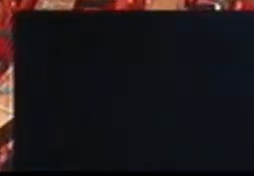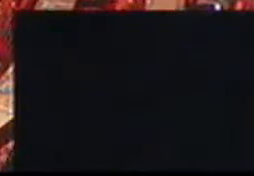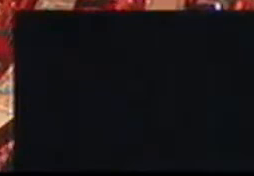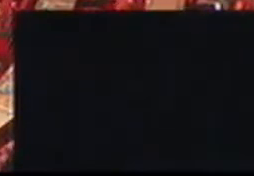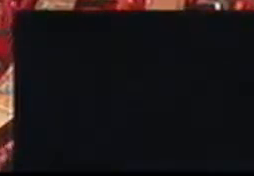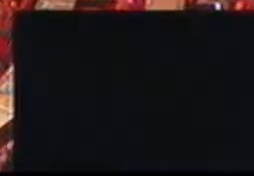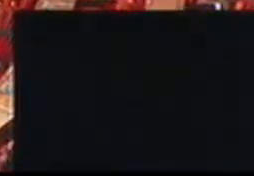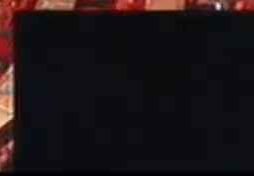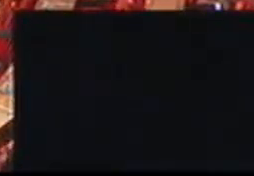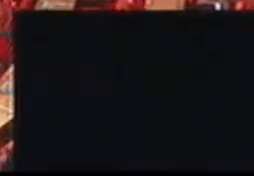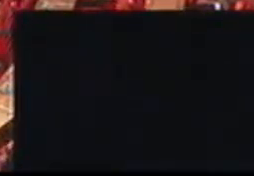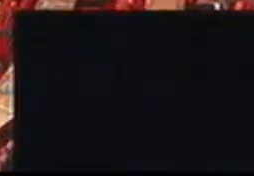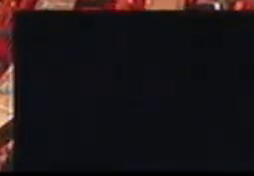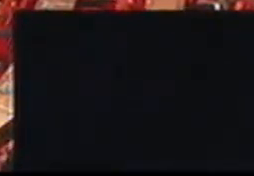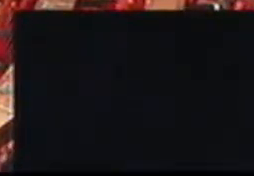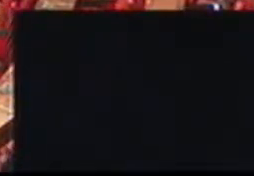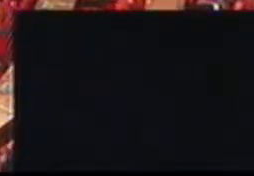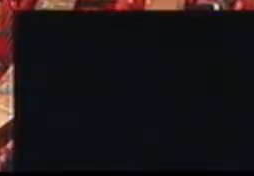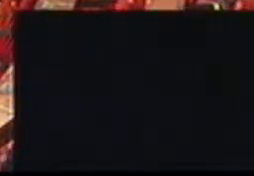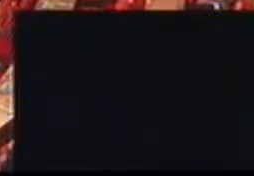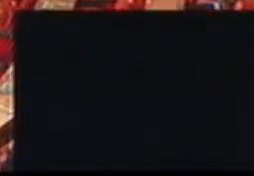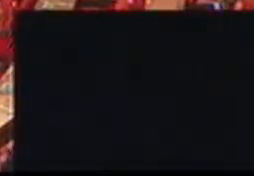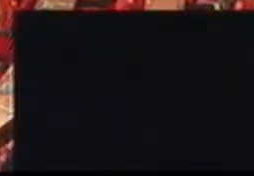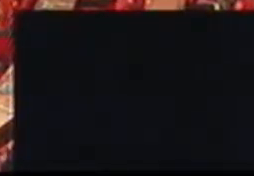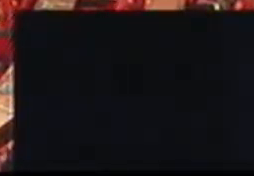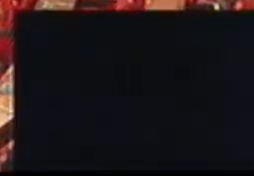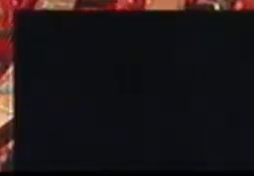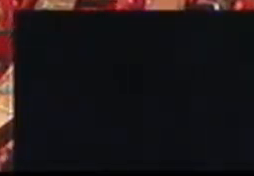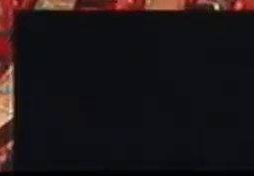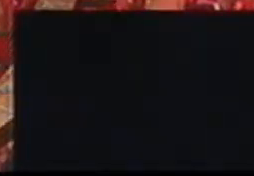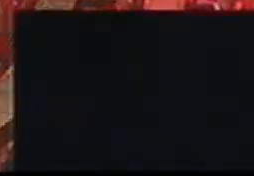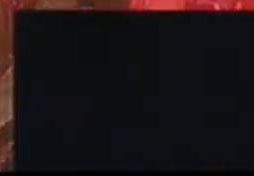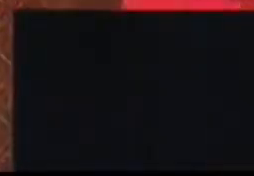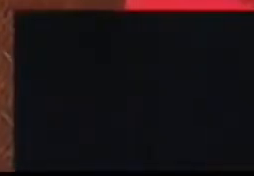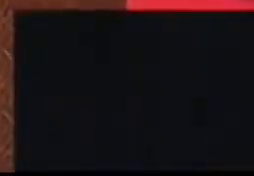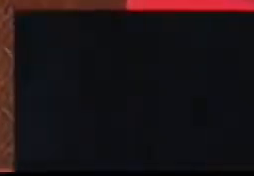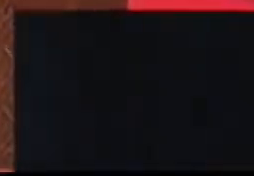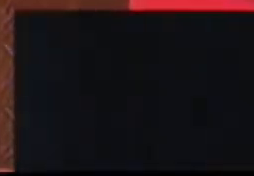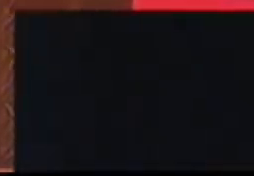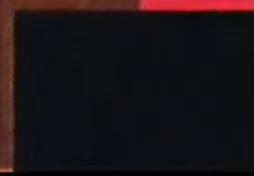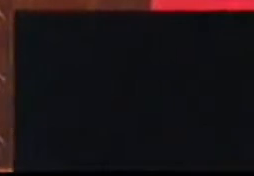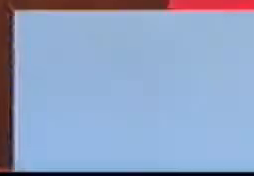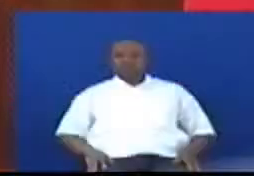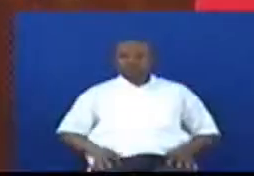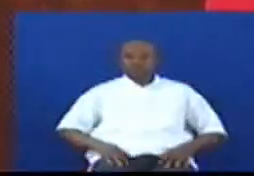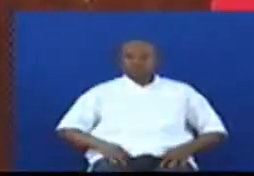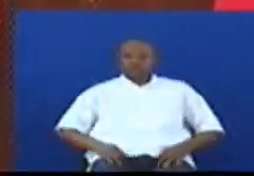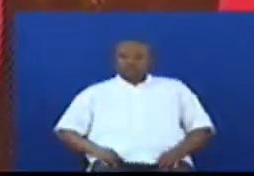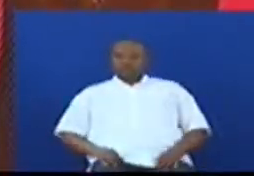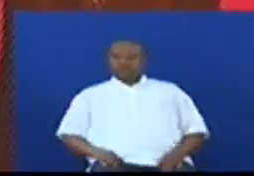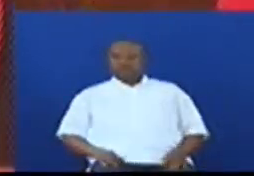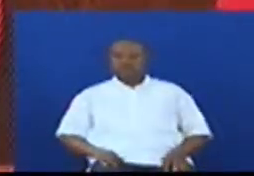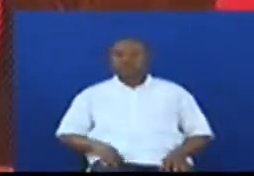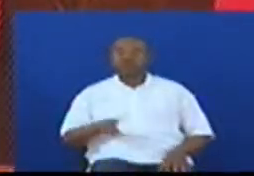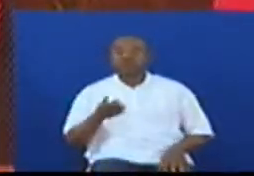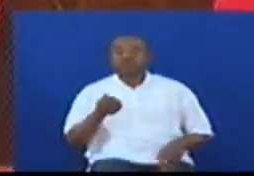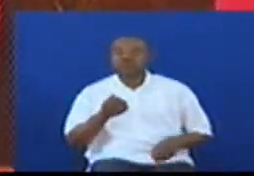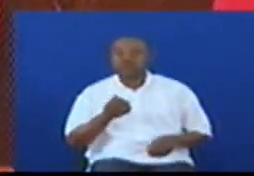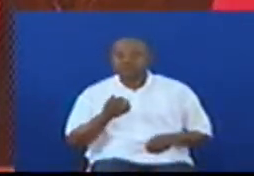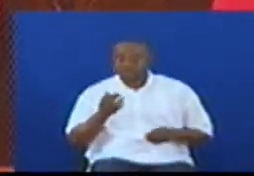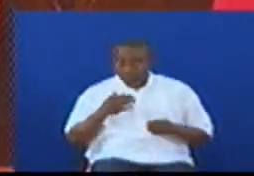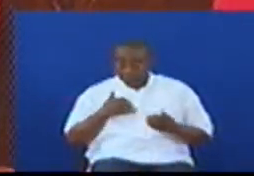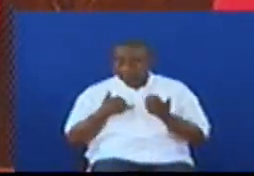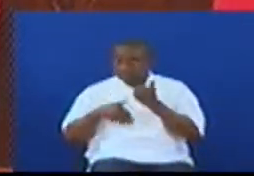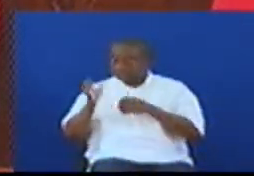zaidi kwenye shirika la bandari. Mheshimiwa Spika, wote